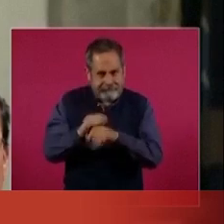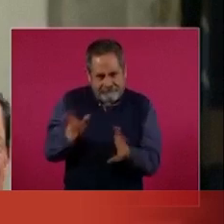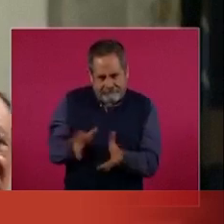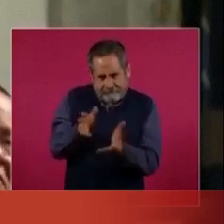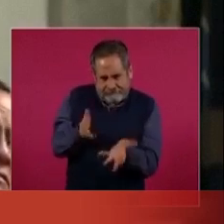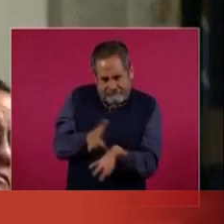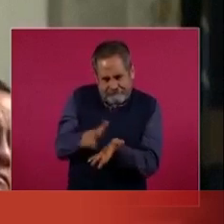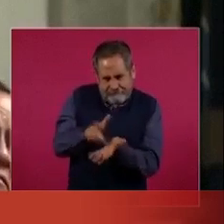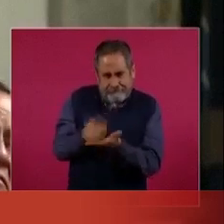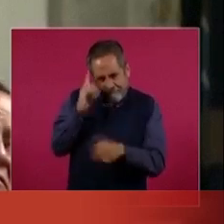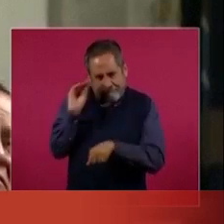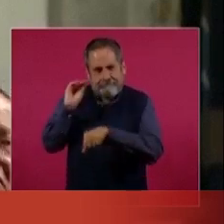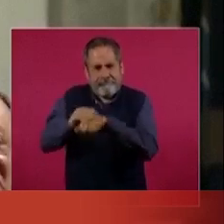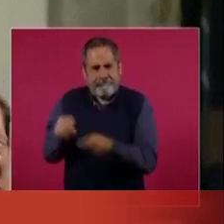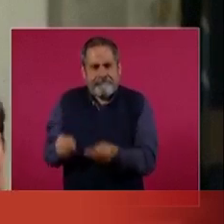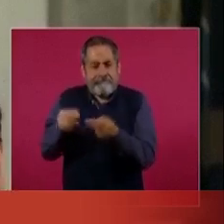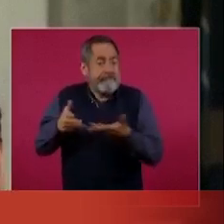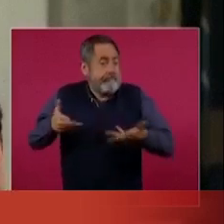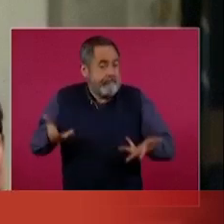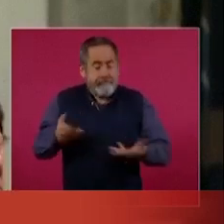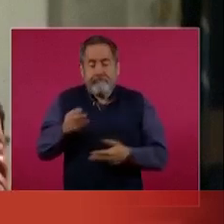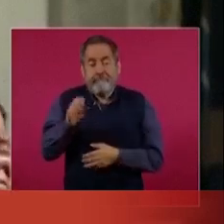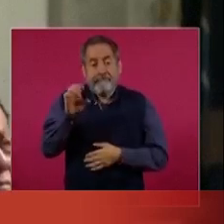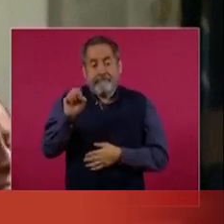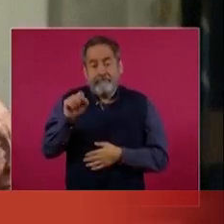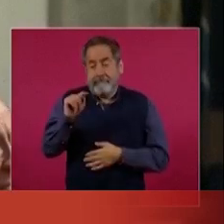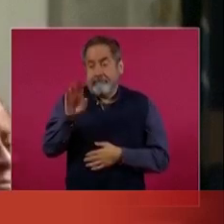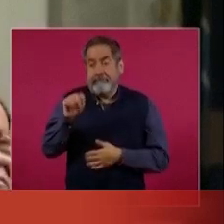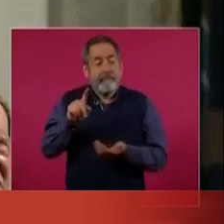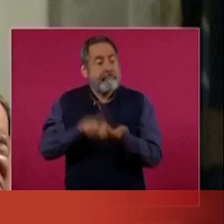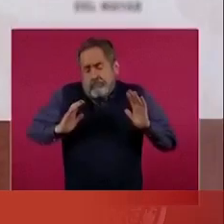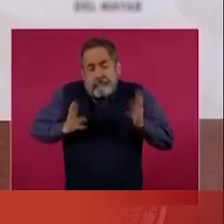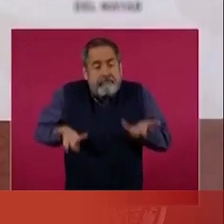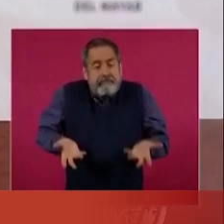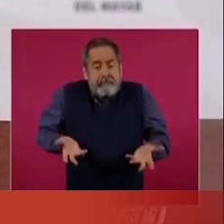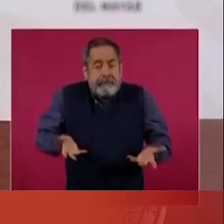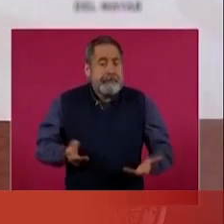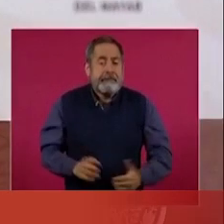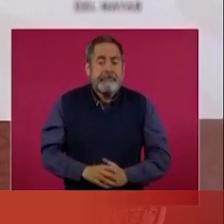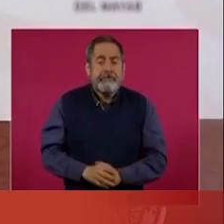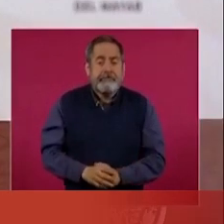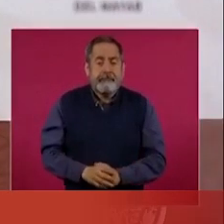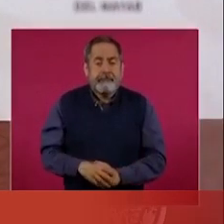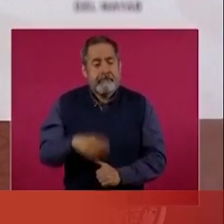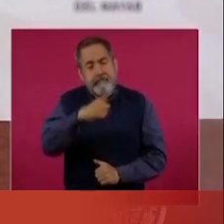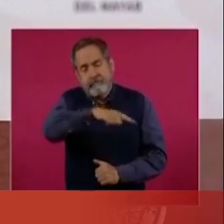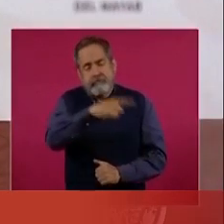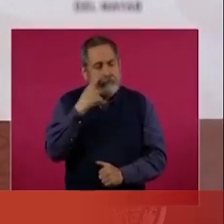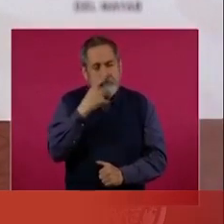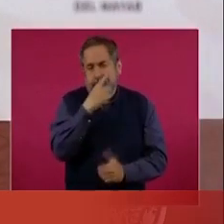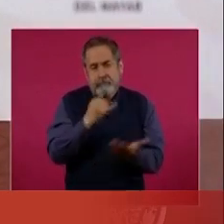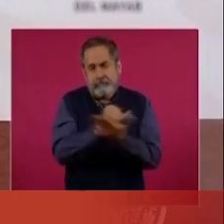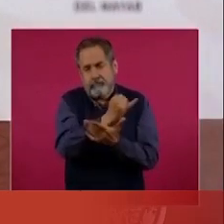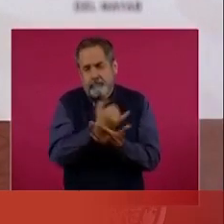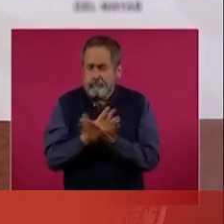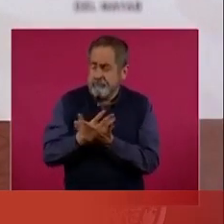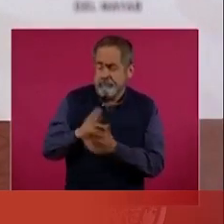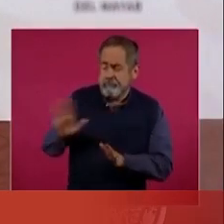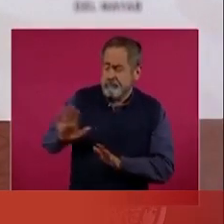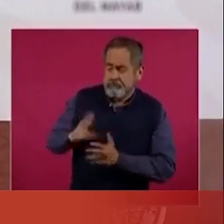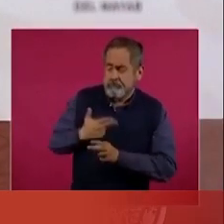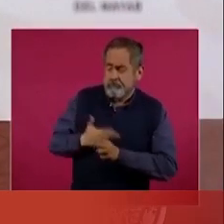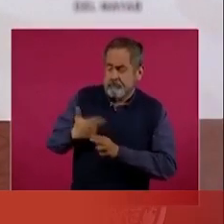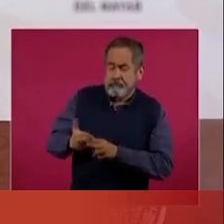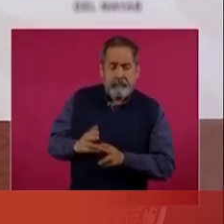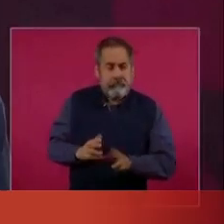论。马斯克曾称特斯拉已暂停在墨西哥建厂的计划，并将在美国总统大选